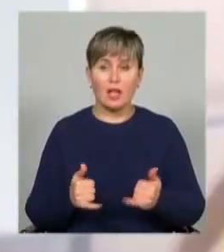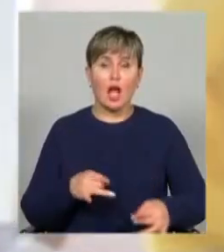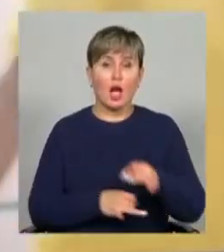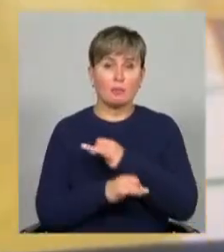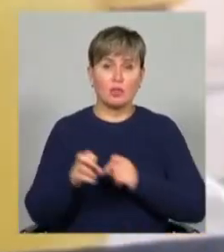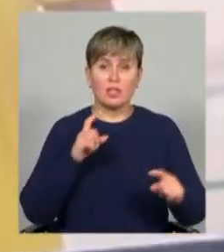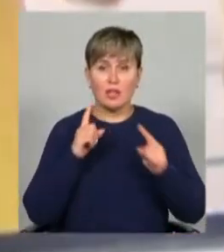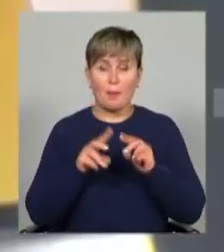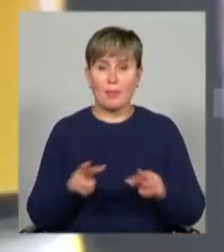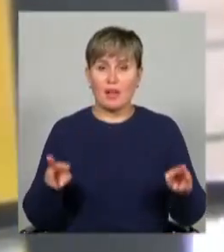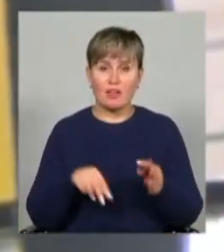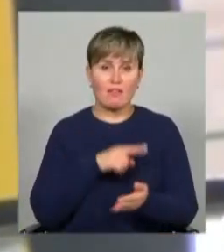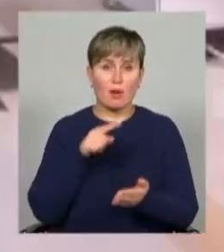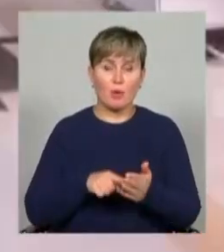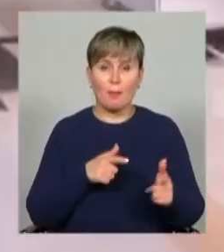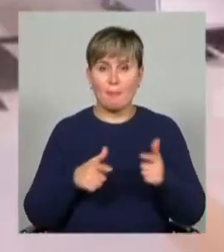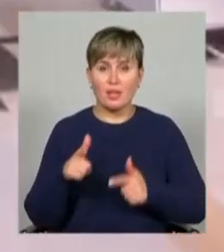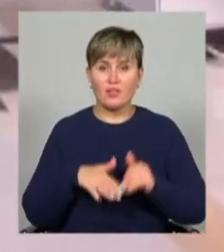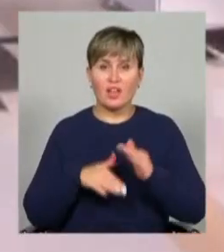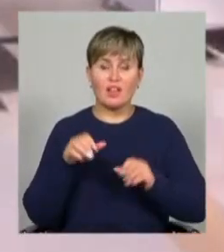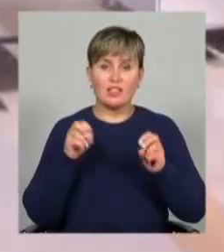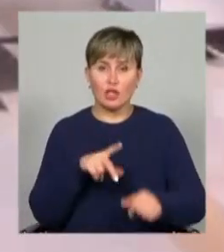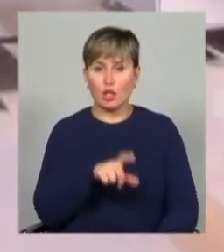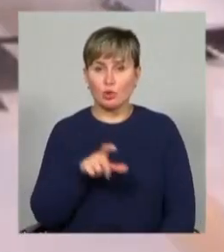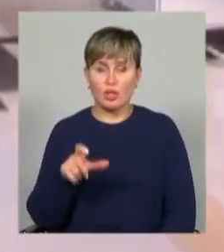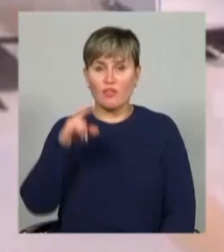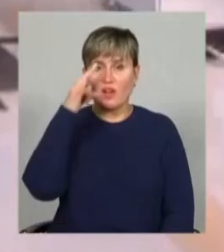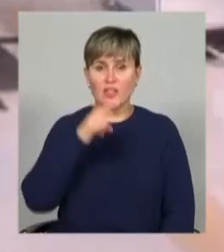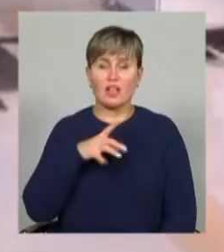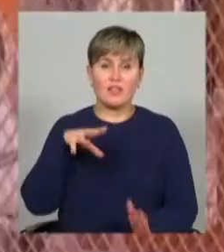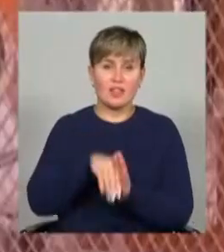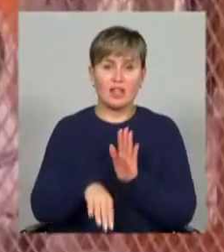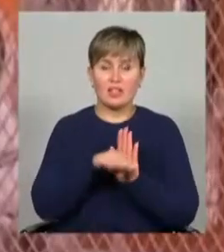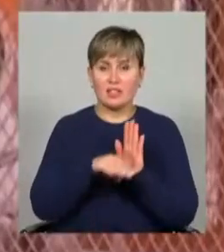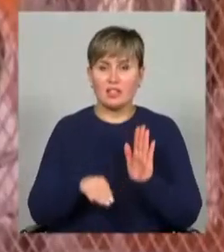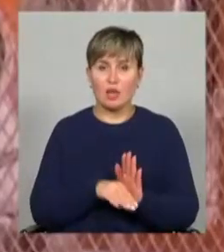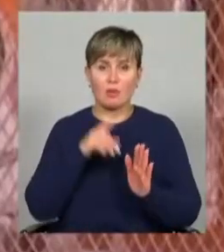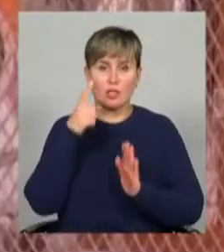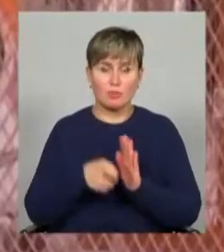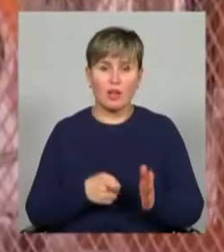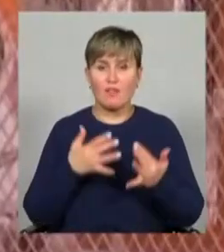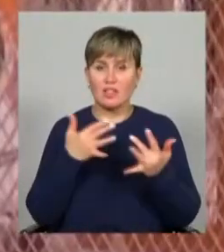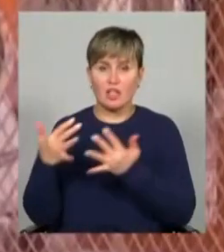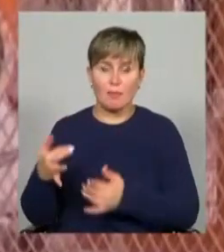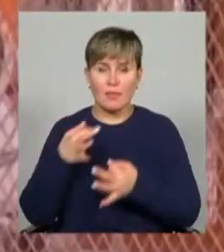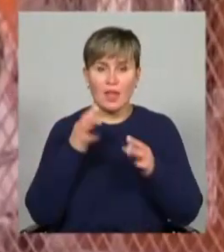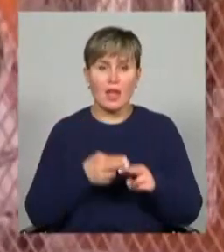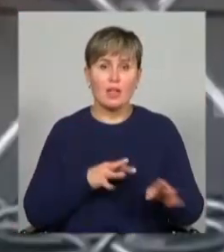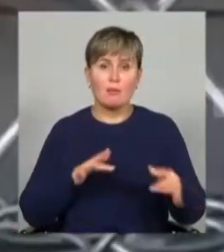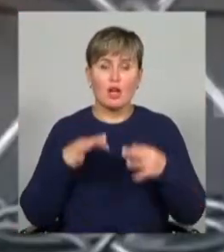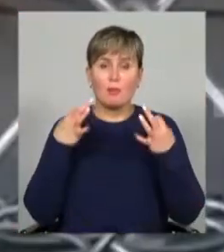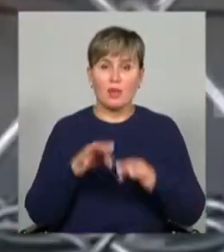на заседании правительства и вопрос подготовки квалифицированных кадров. В Казахстане внедрят систему распознавания востребованных навыков. Эти меры